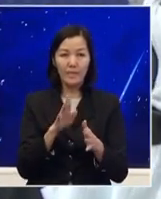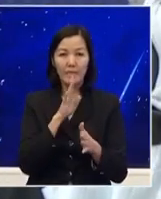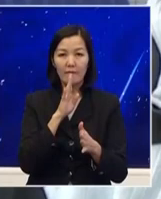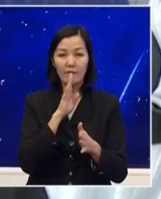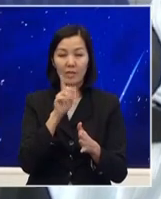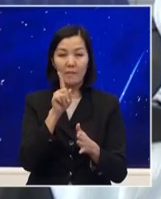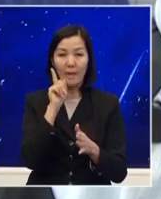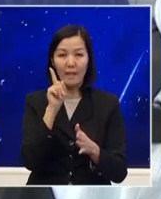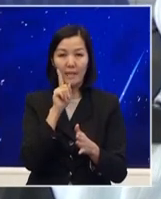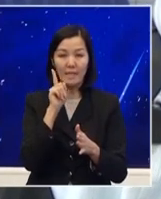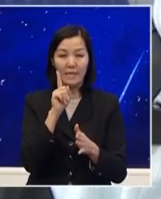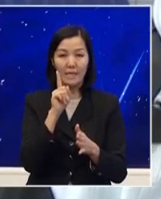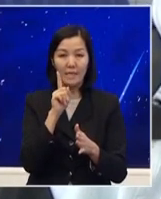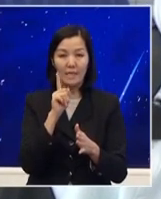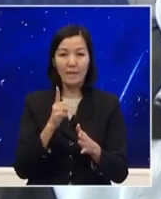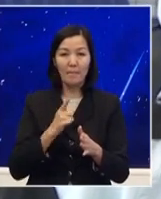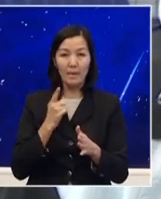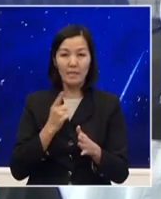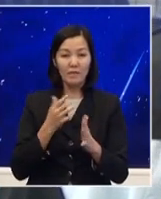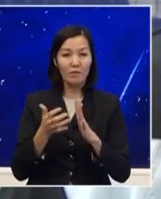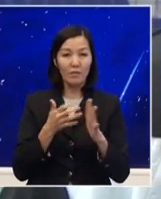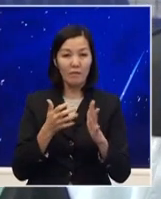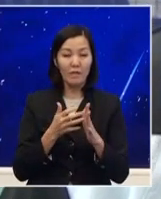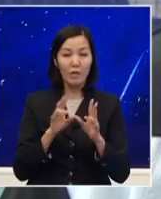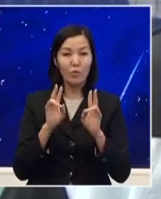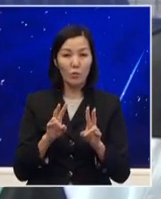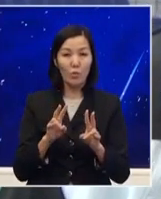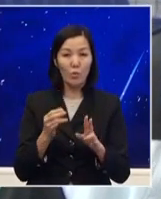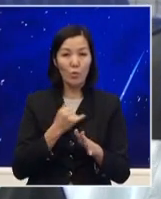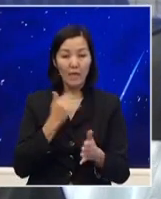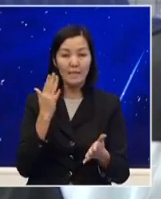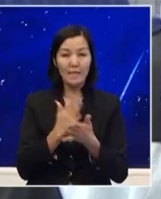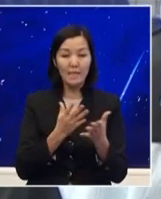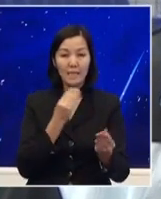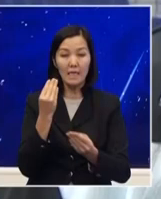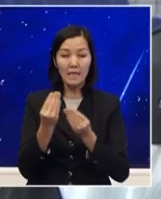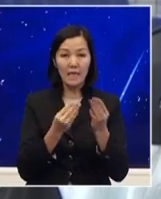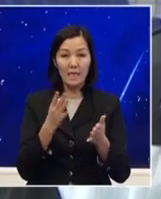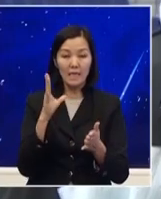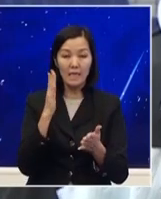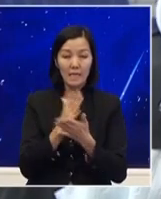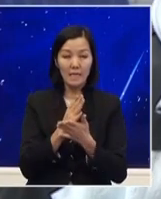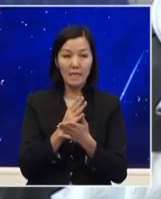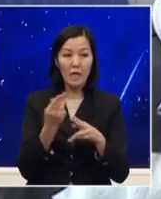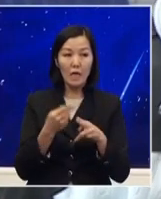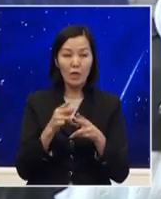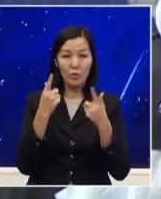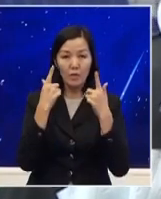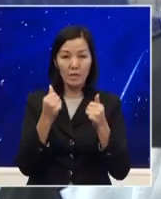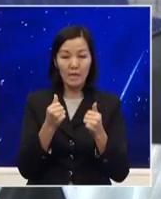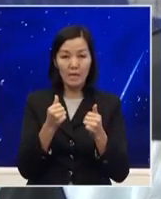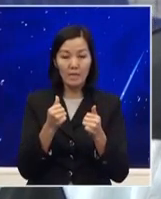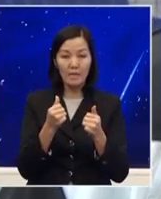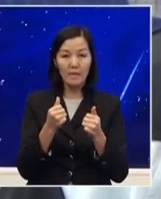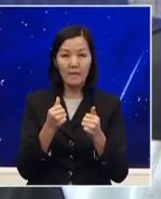совсем молодые, еще не обстреляны. Но хотя у нас есть там игроки, которые поиграли уже. Есть со сборной